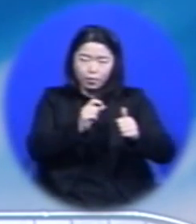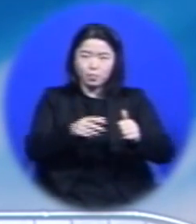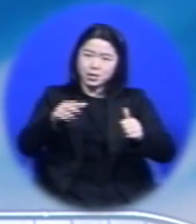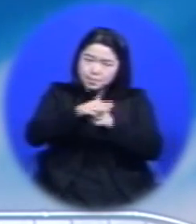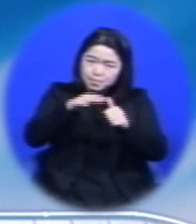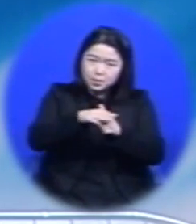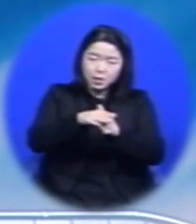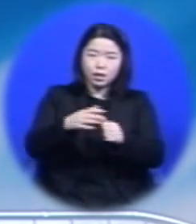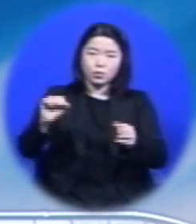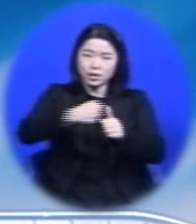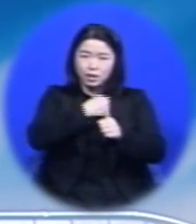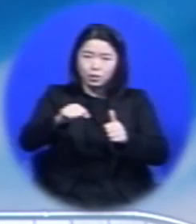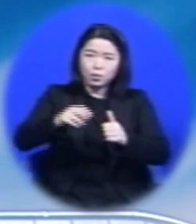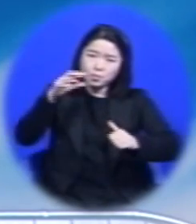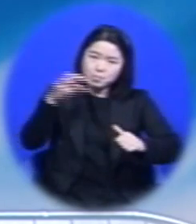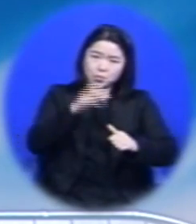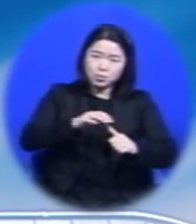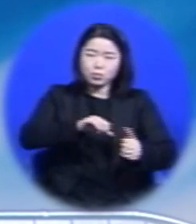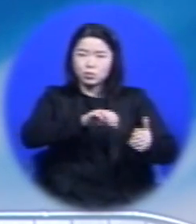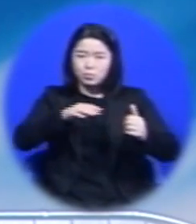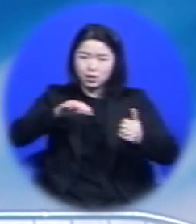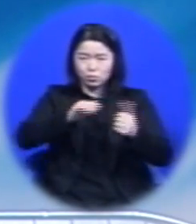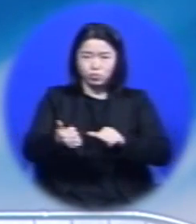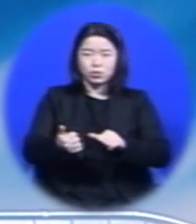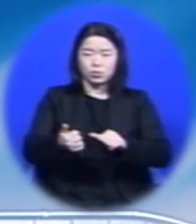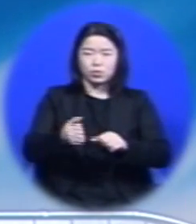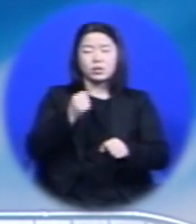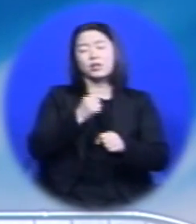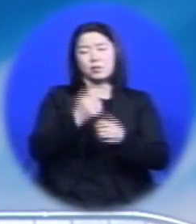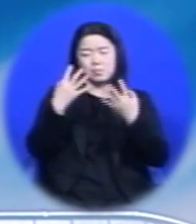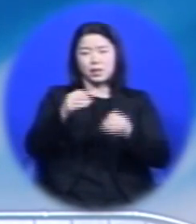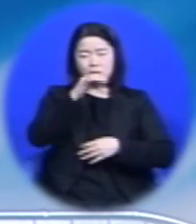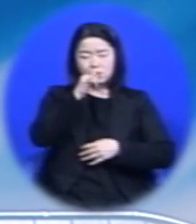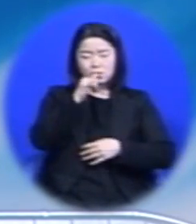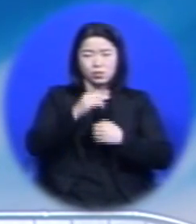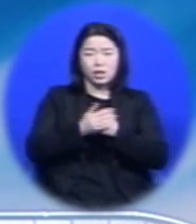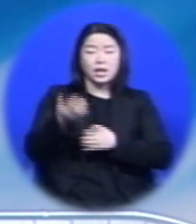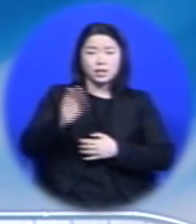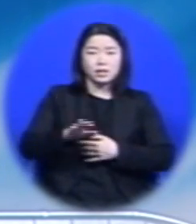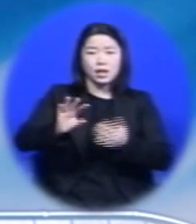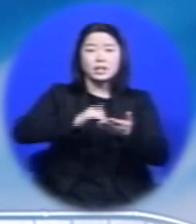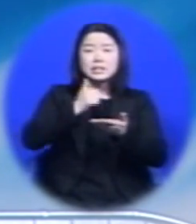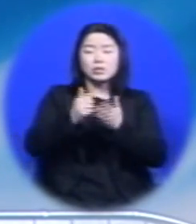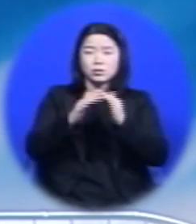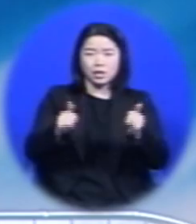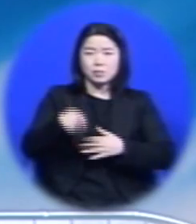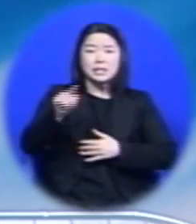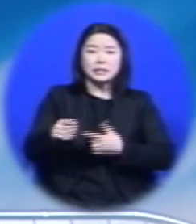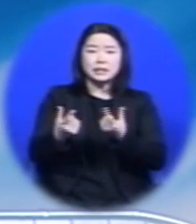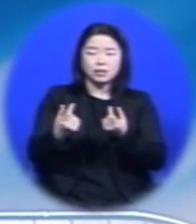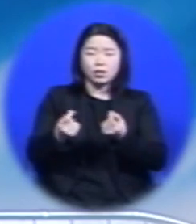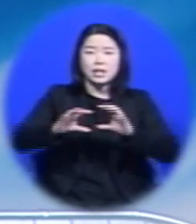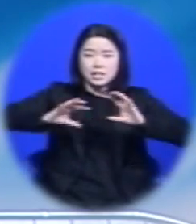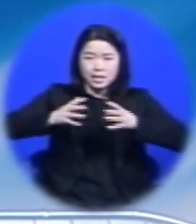비방하고 때리고 핍박하고 죽이고 했어요 근데 그리스도인들은 그런